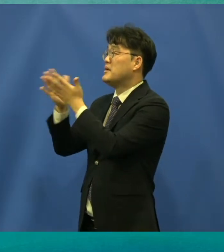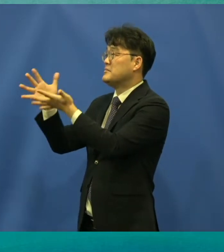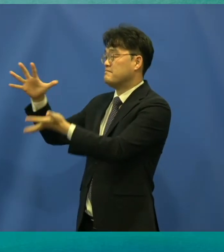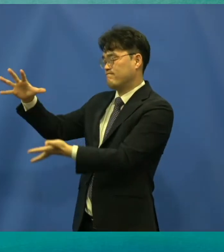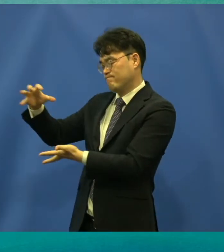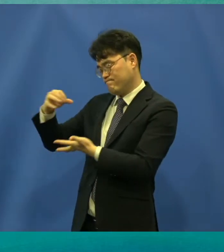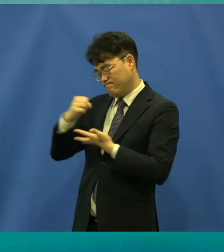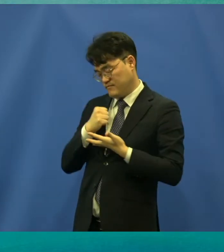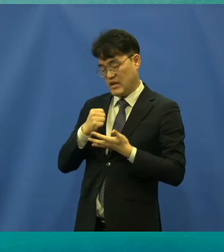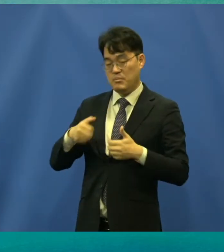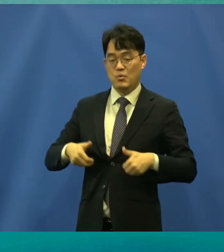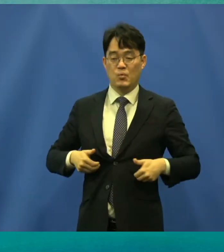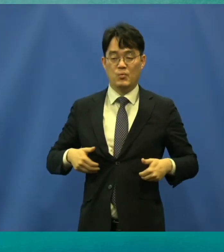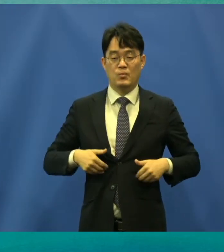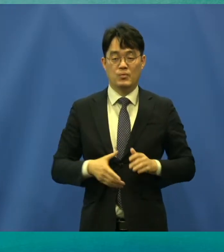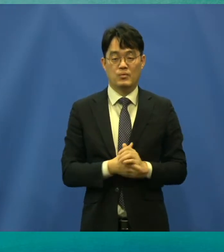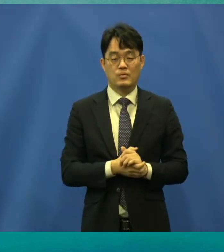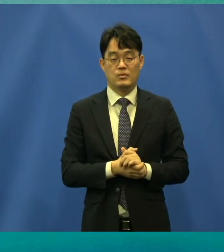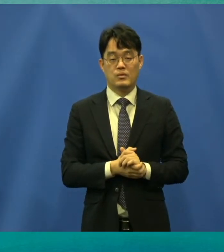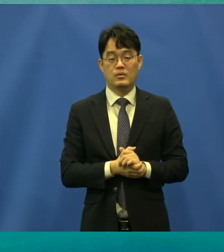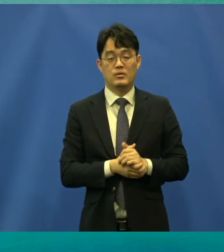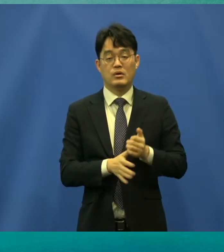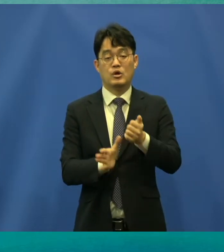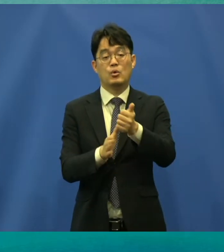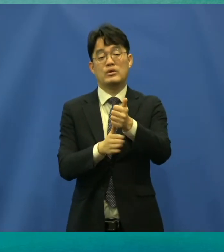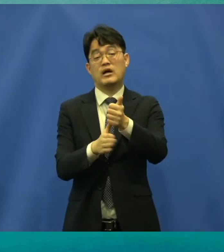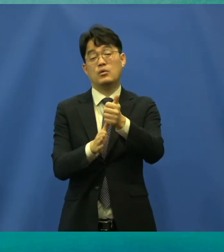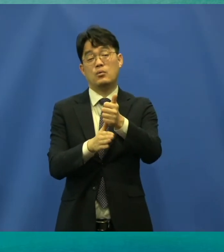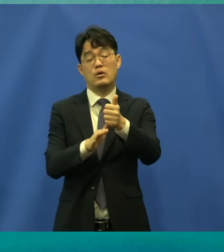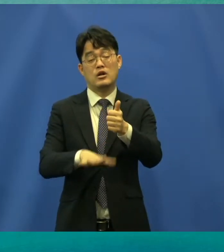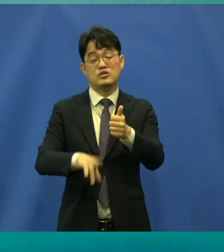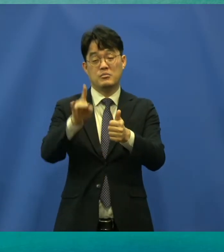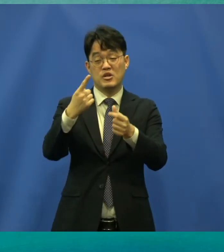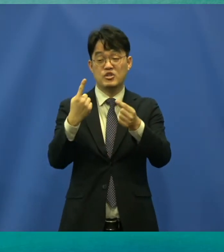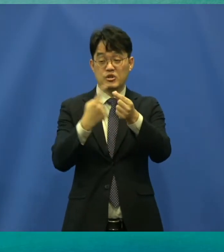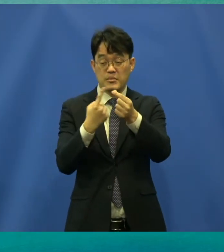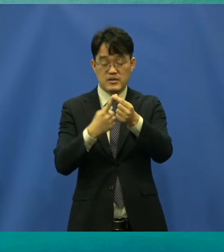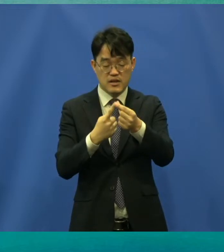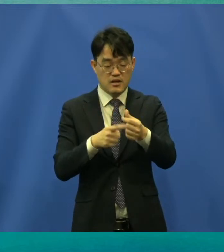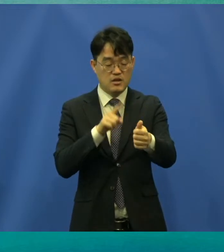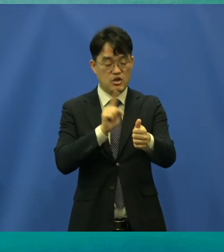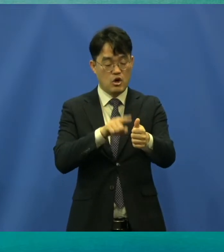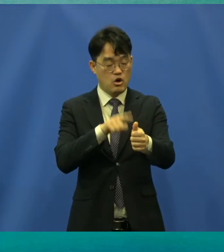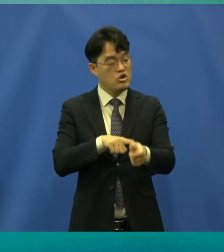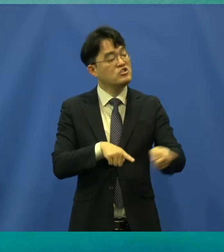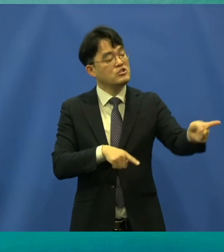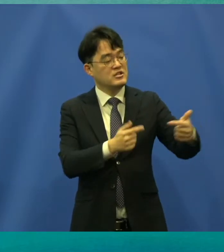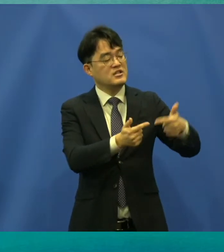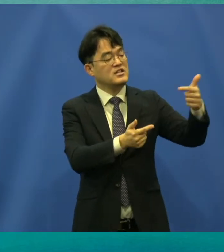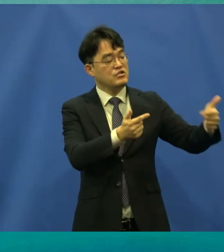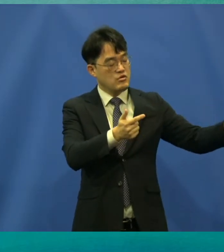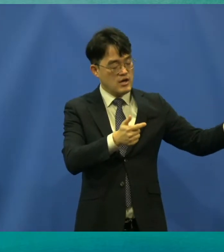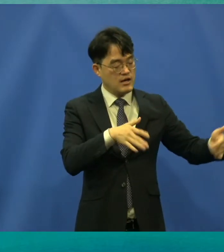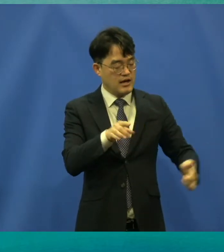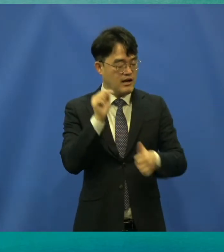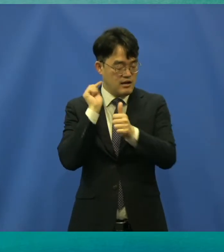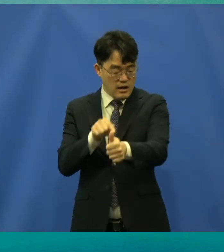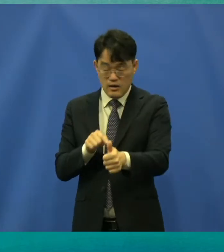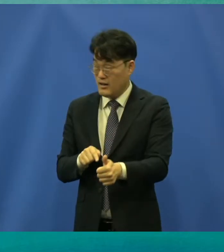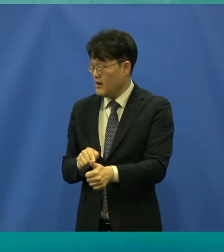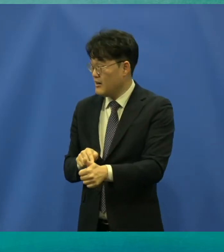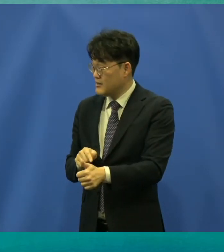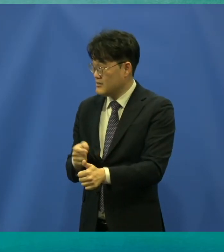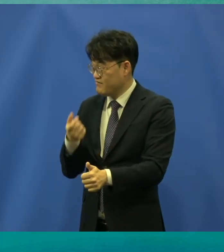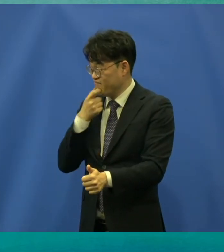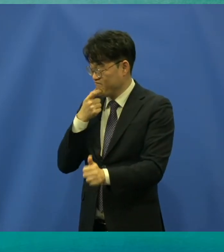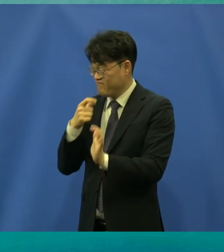요나도 처음 주신 그 말씀이 받아들이기 힘들었습니다. 싫었습니다. 그래서 그 말씀을 거부하고